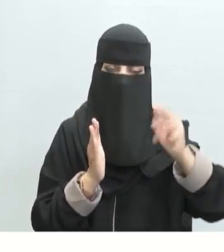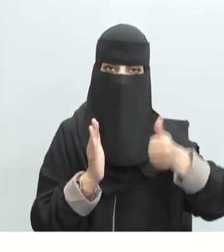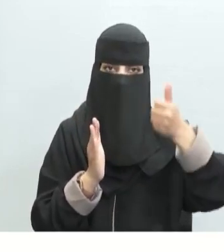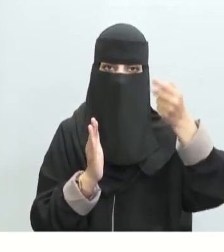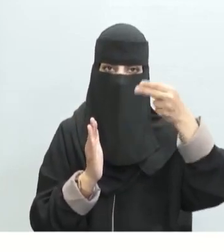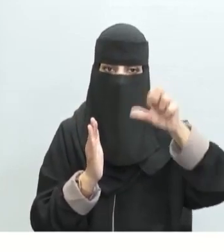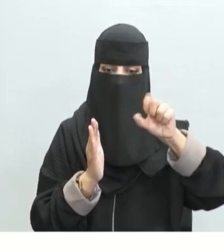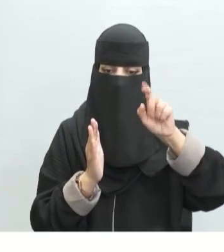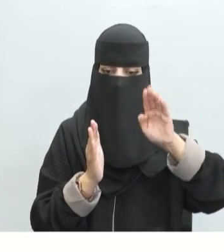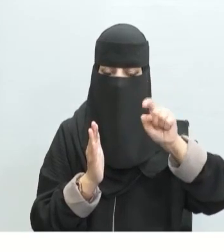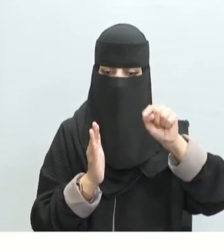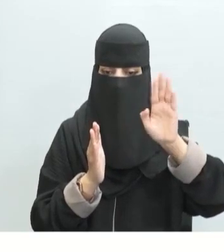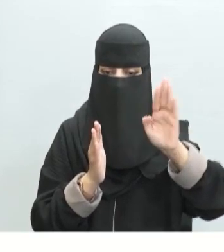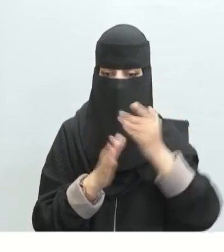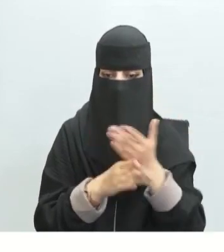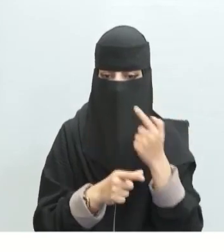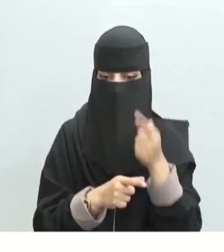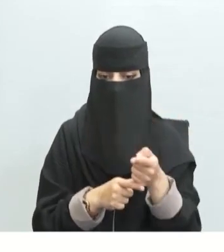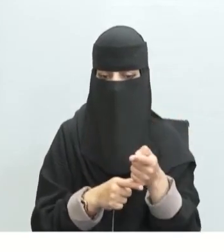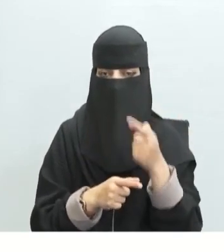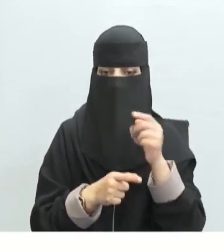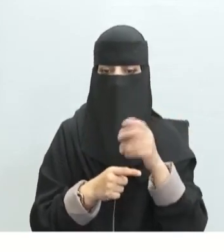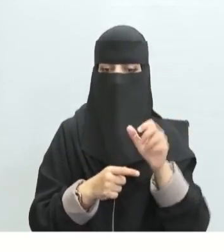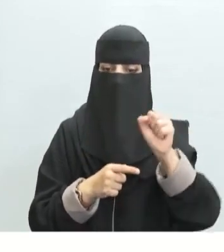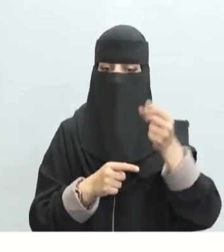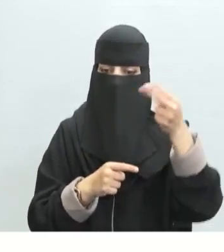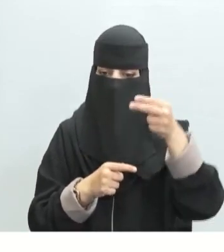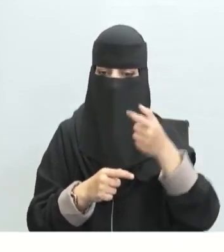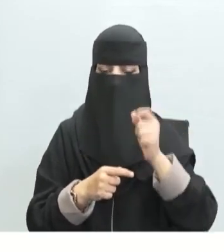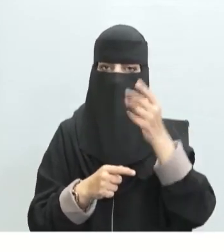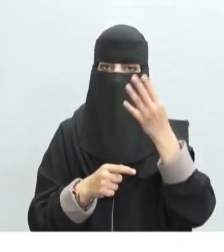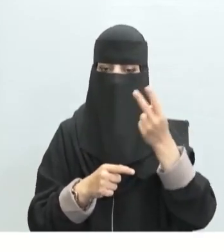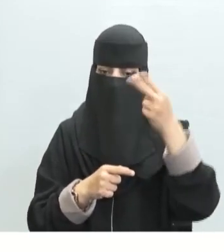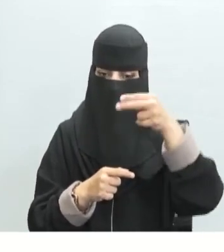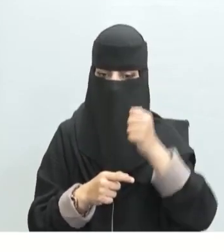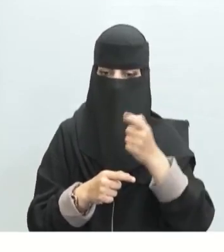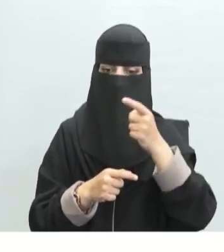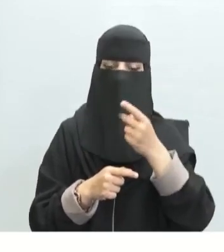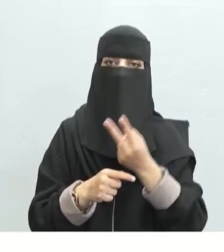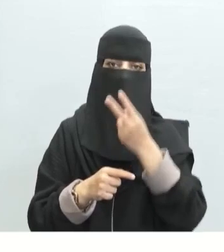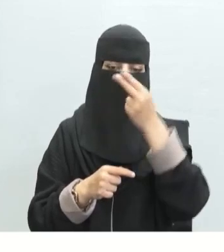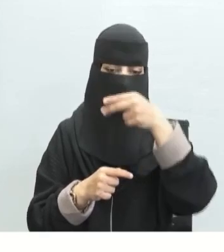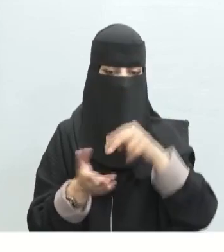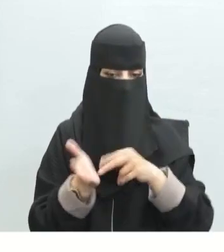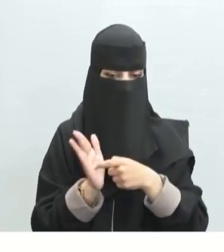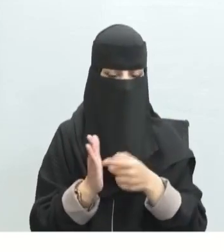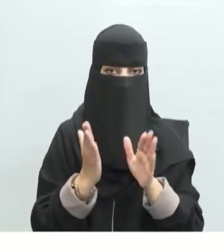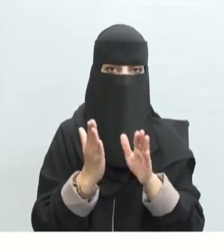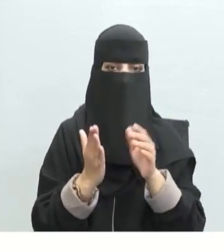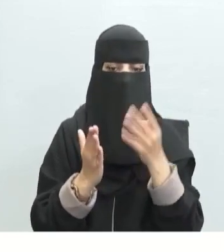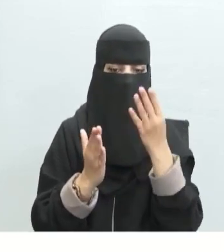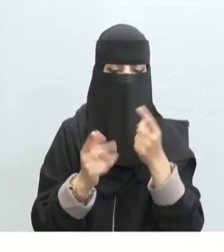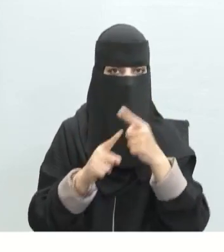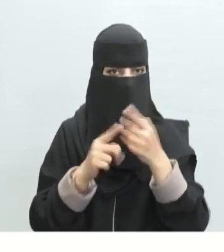ئ 16 تسا 9 و4 ننقل ال 16 للطرف الثاني وبالتالي حيكون